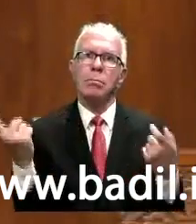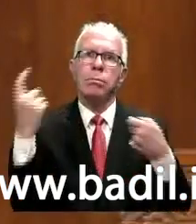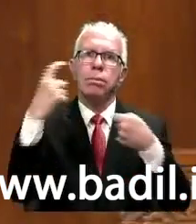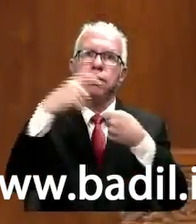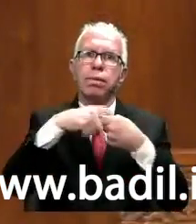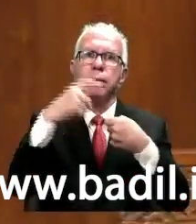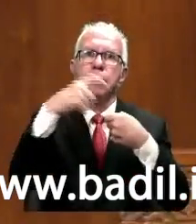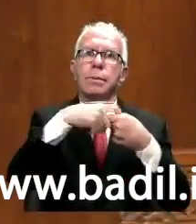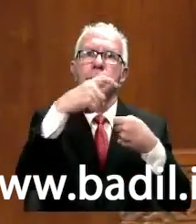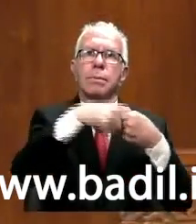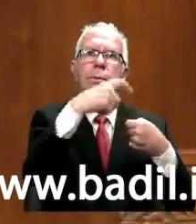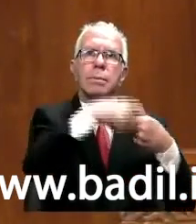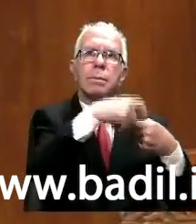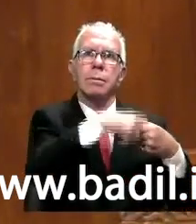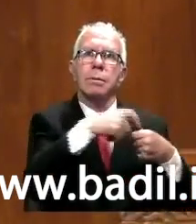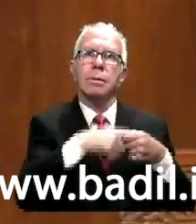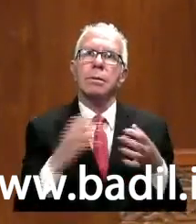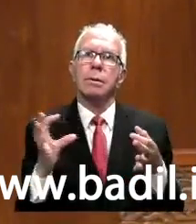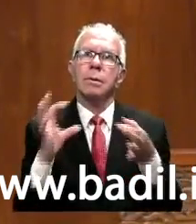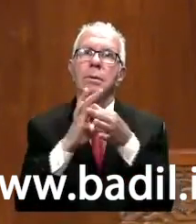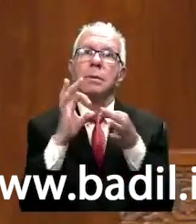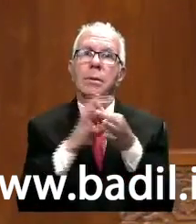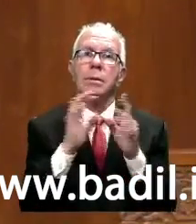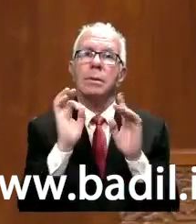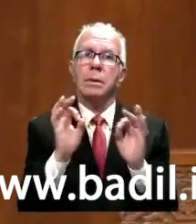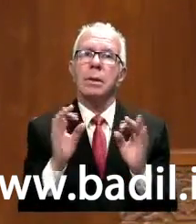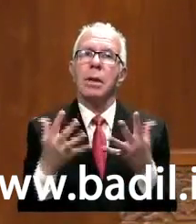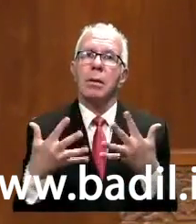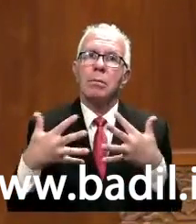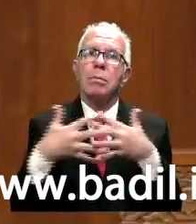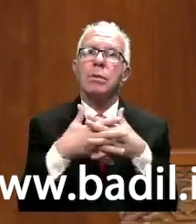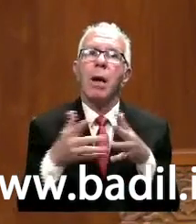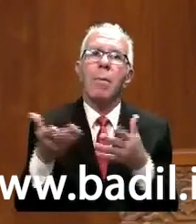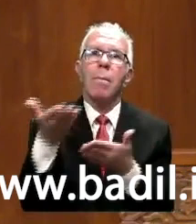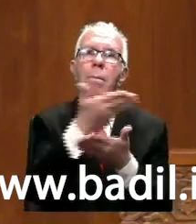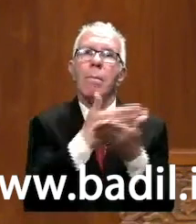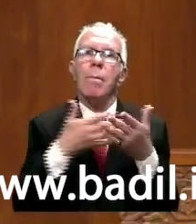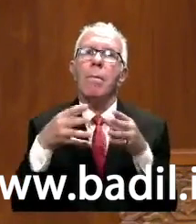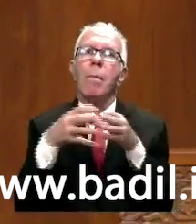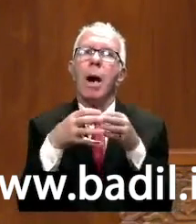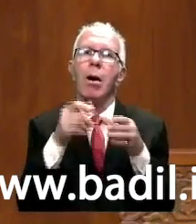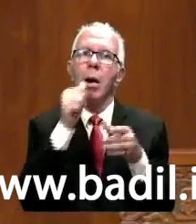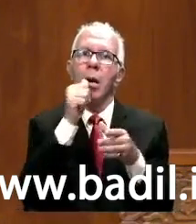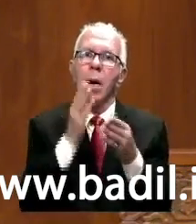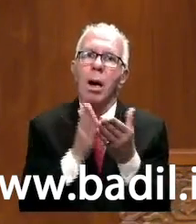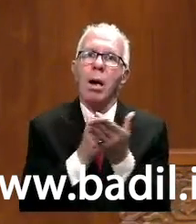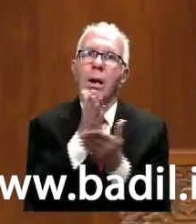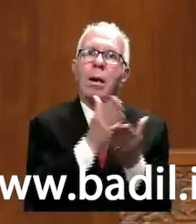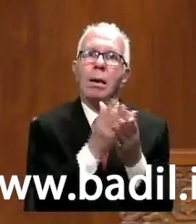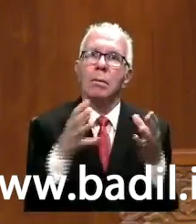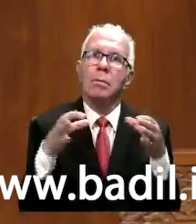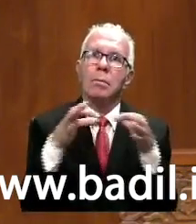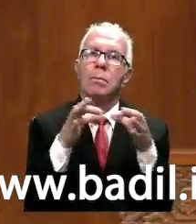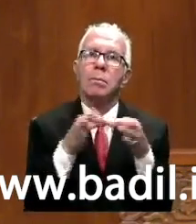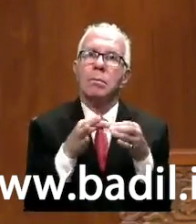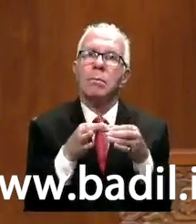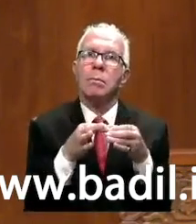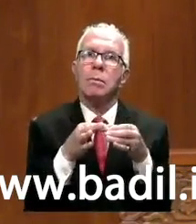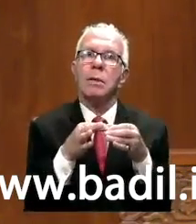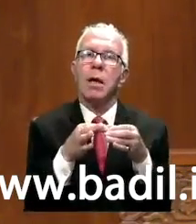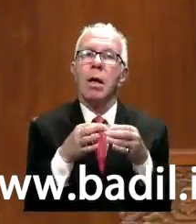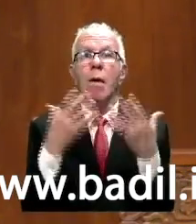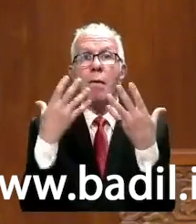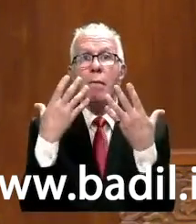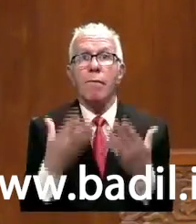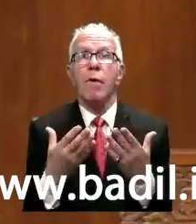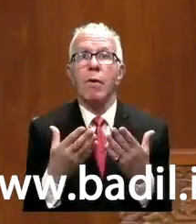المملكه لتجاوز تركيز الواردات السطحيه في مناطق معينه دون غيرها ولرفع التحدي